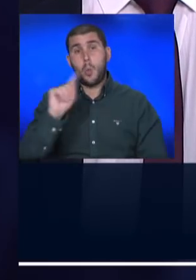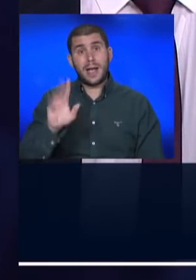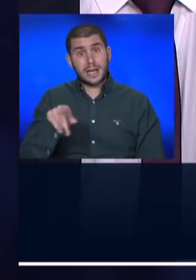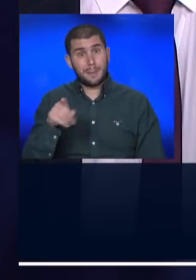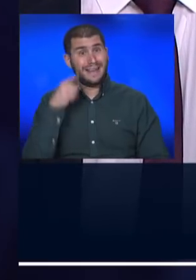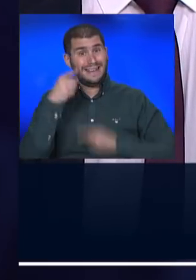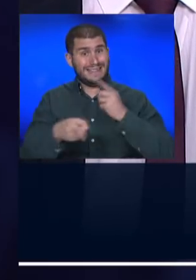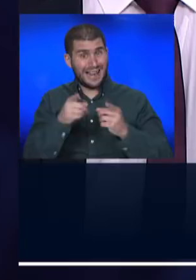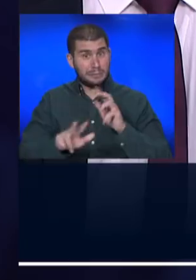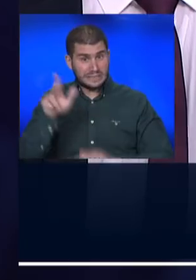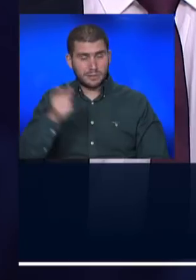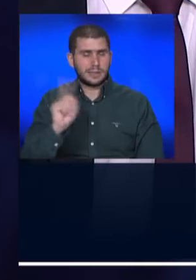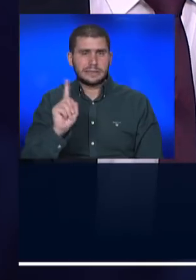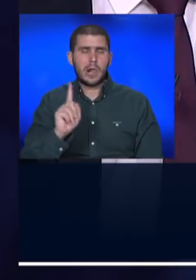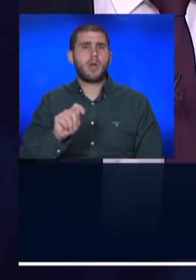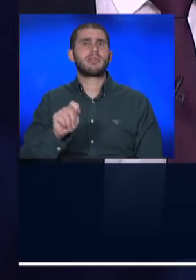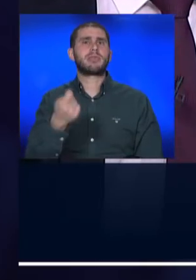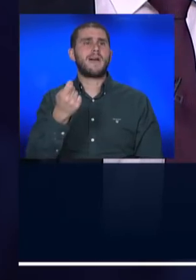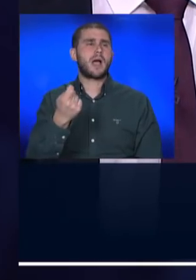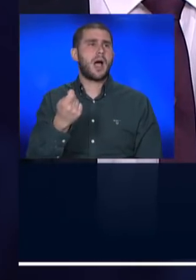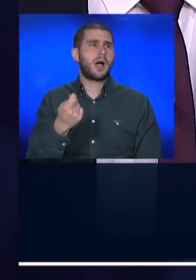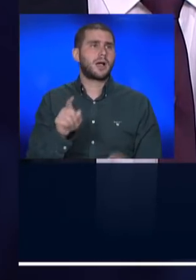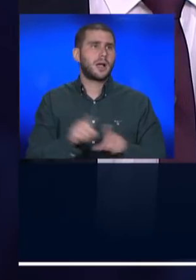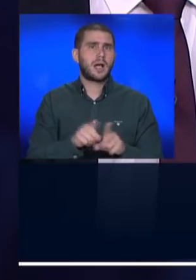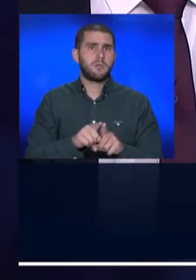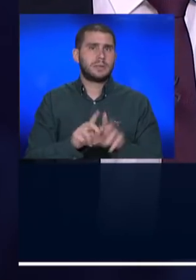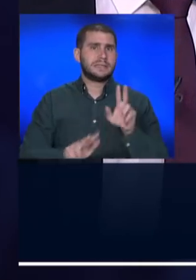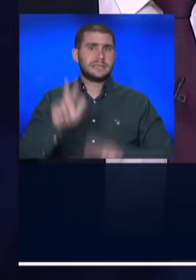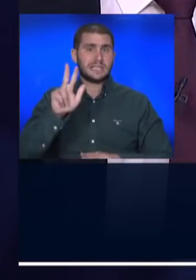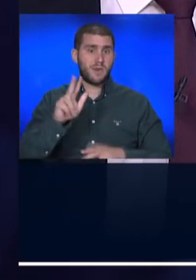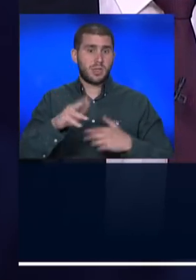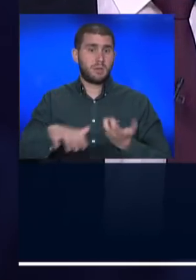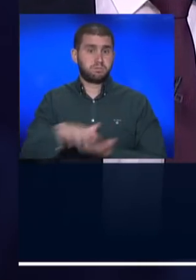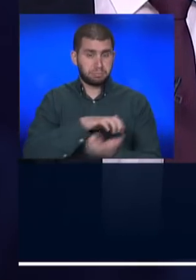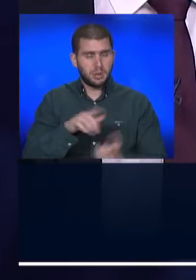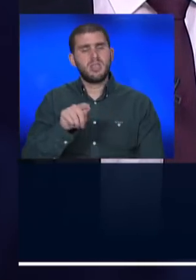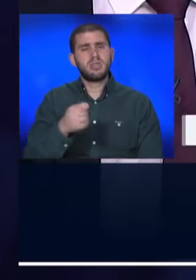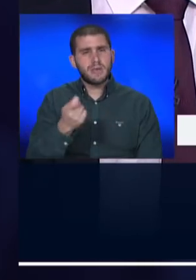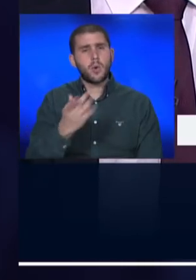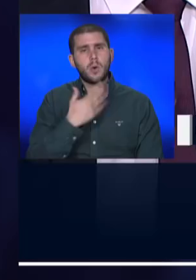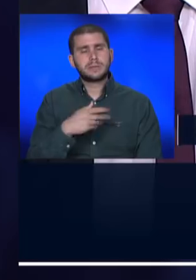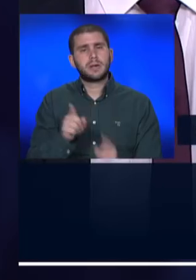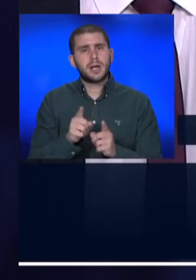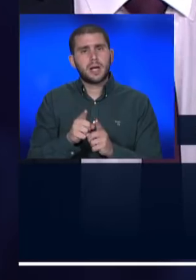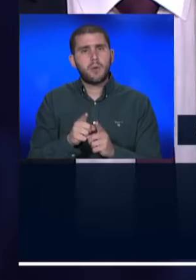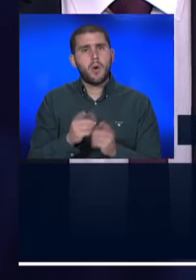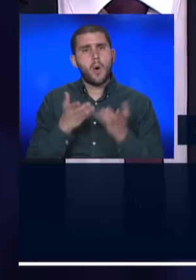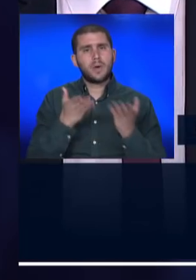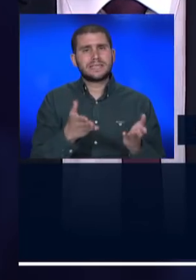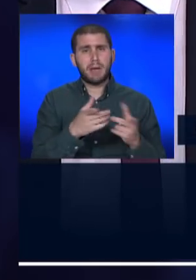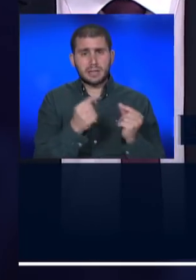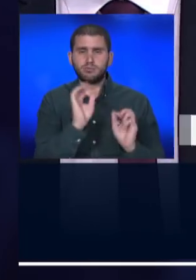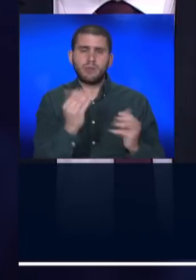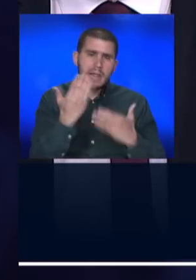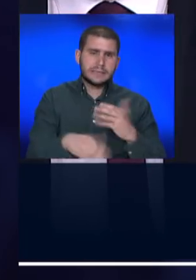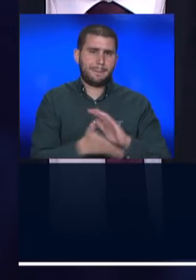איתות דווקא שפני החזית הצפונית להסלמה, אלא דווקא סיוע לאחים בעזה כדי לסגור עניין. כן, עוד שאלה,